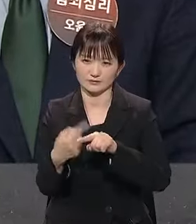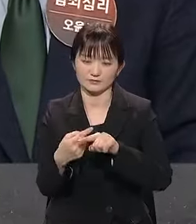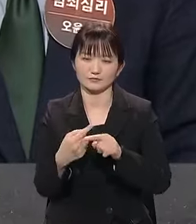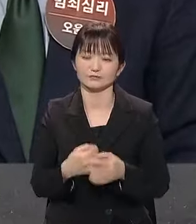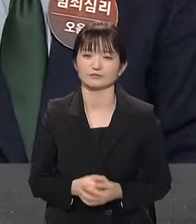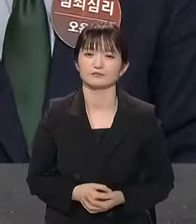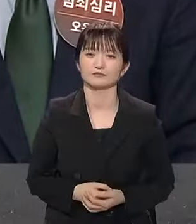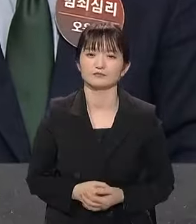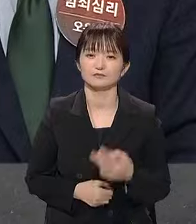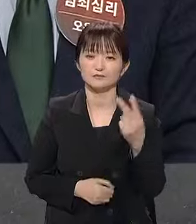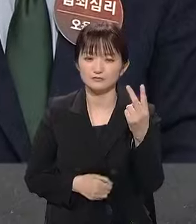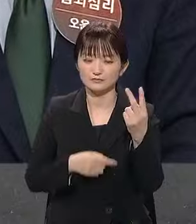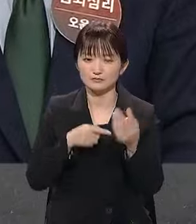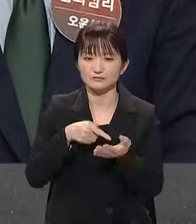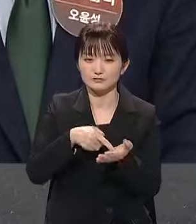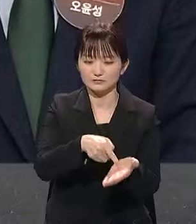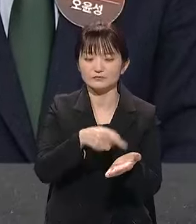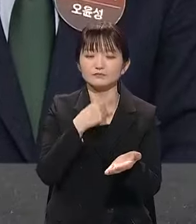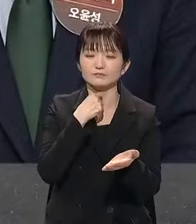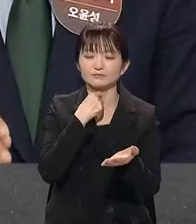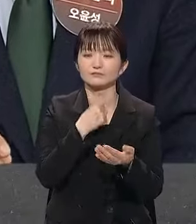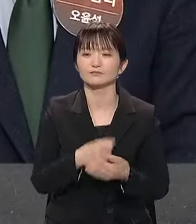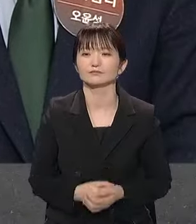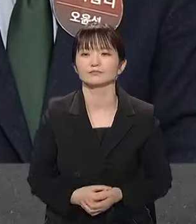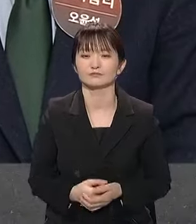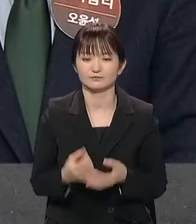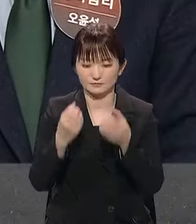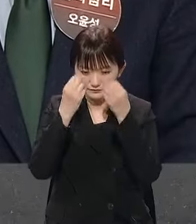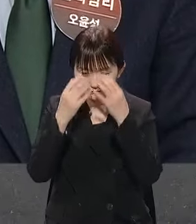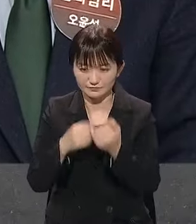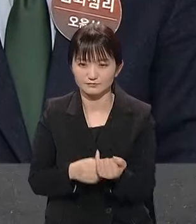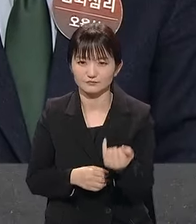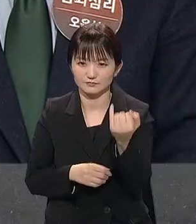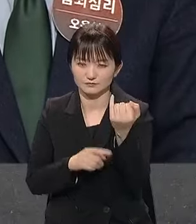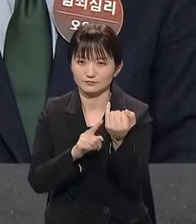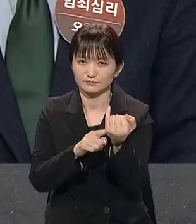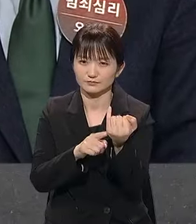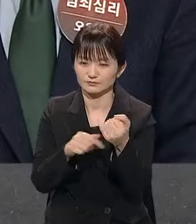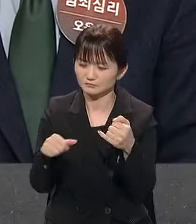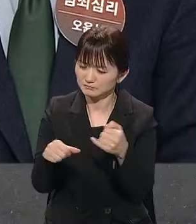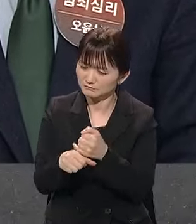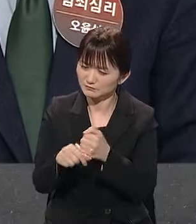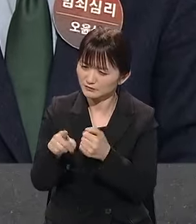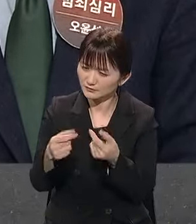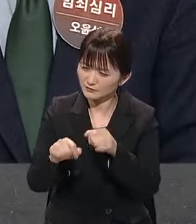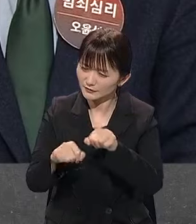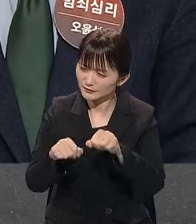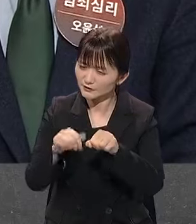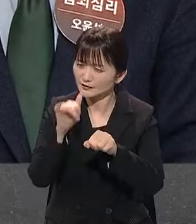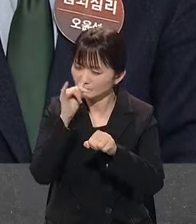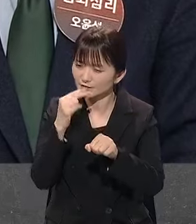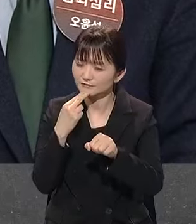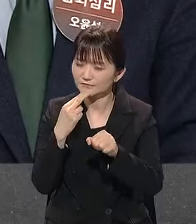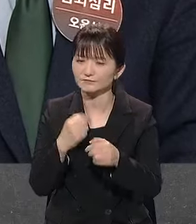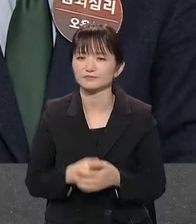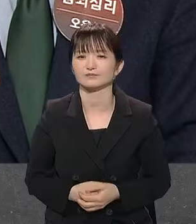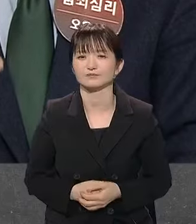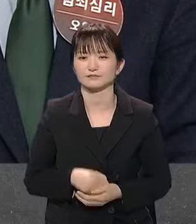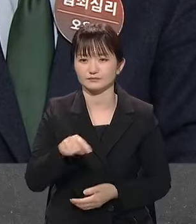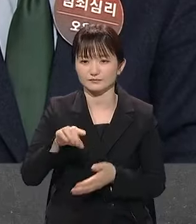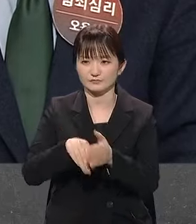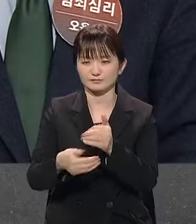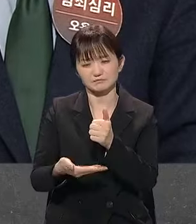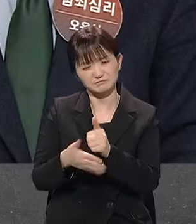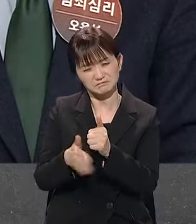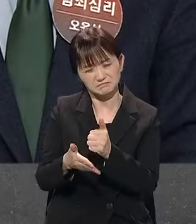두 가지를 제의를 하고 싶은데 첫째이 은이라고 하는 거 보니까 그니까 연애할 때도 저렇게 했었는지 처음부터 그때도 반기를